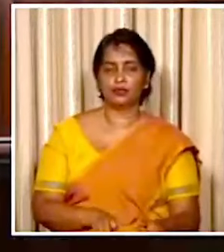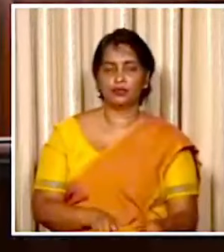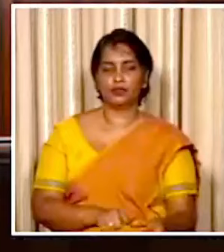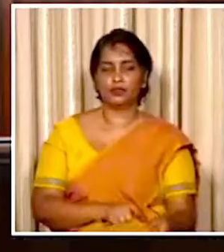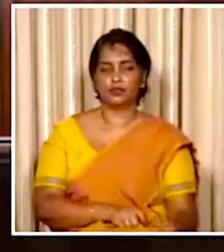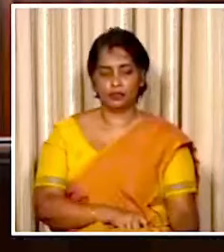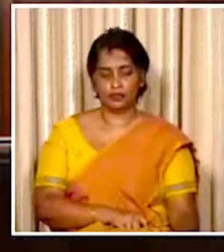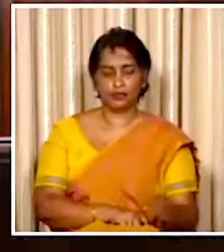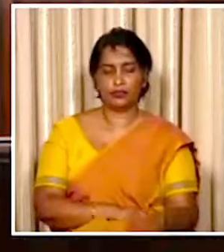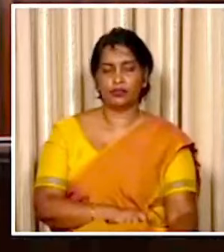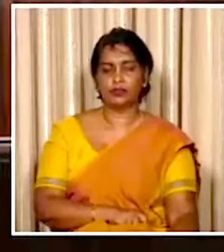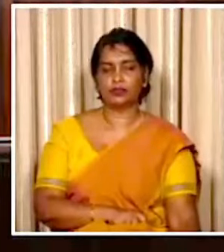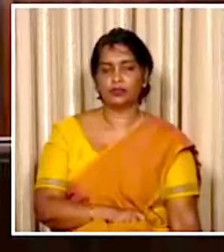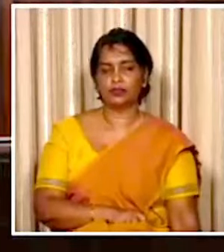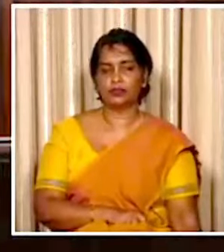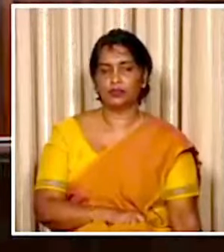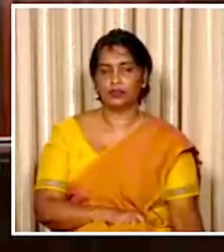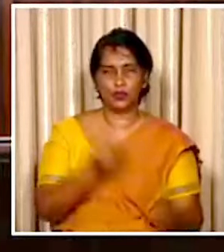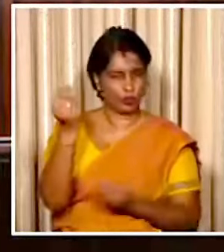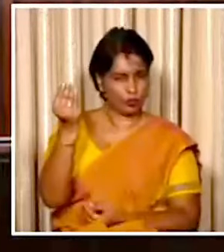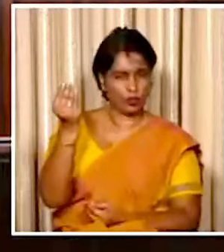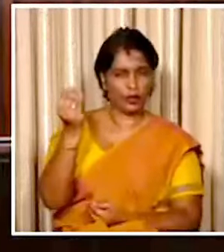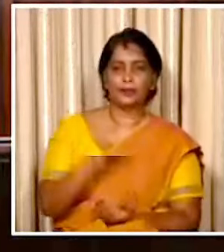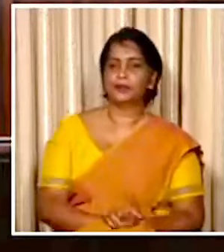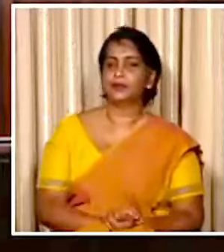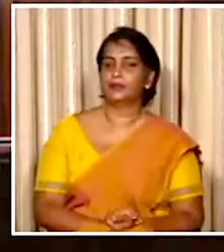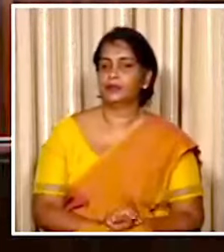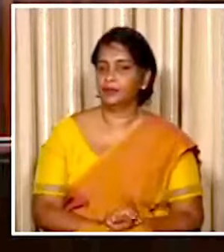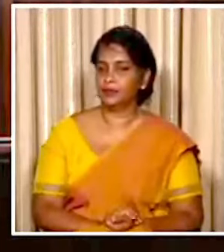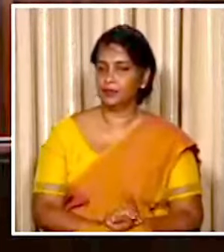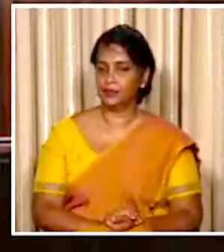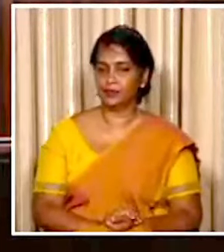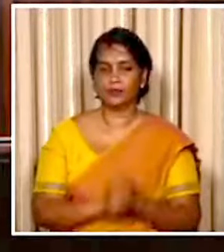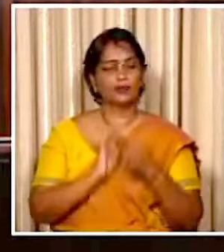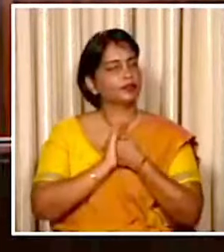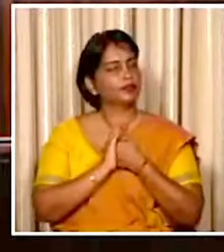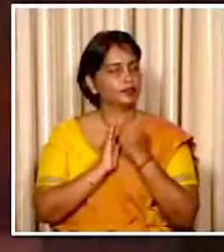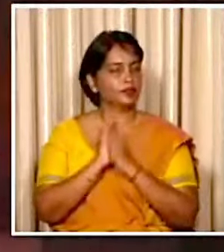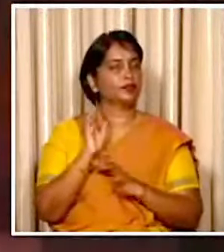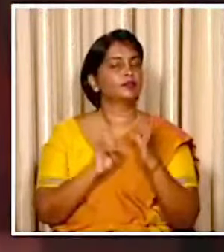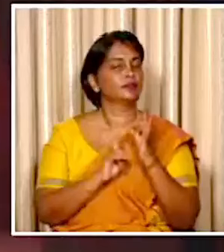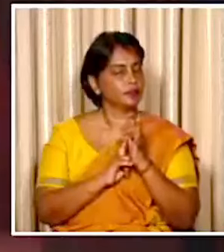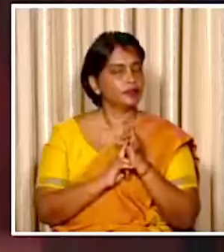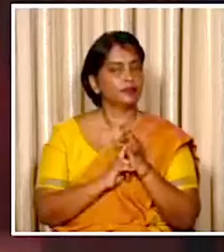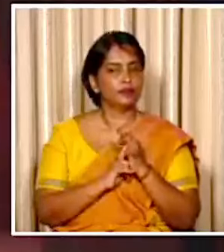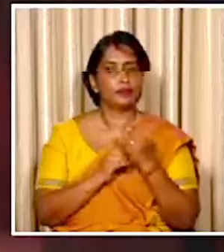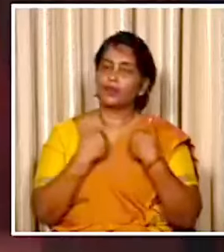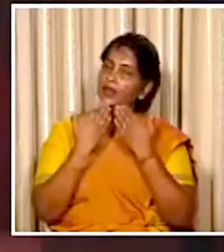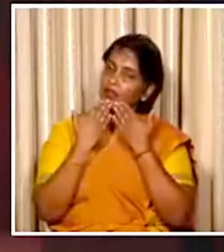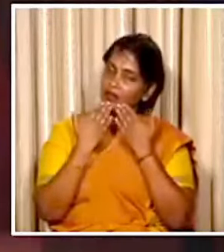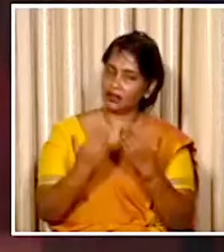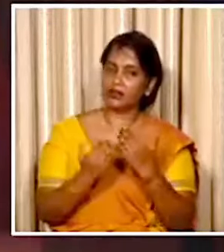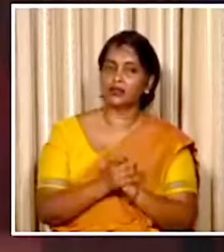විනාඩියක් නෑ, මම මේක මතු කරපු එකේ විනාඩියක් අවස්ථාව ලබා දෙන්න. ගරු අධ්‍යාපනතුමා, අධ්‍යාපන ඇමතුමාට මම ස්තුතිවන්ත